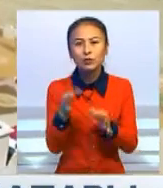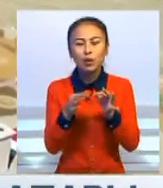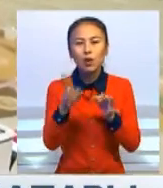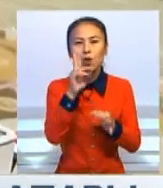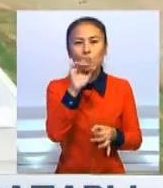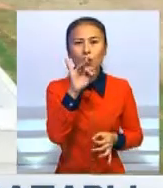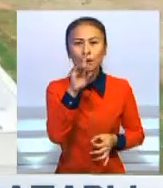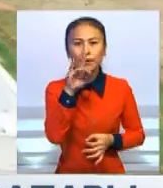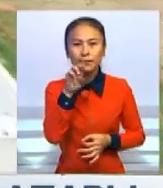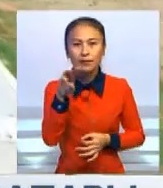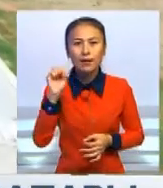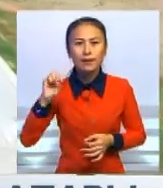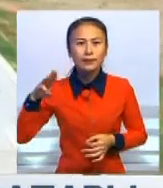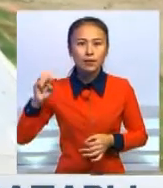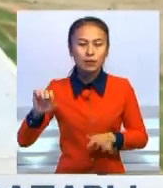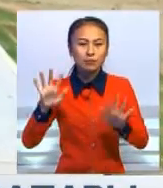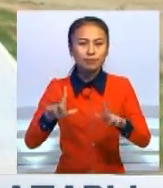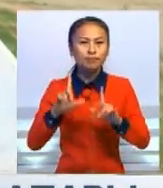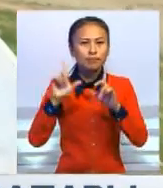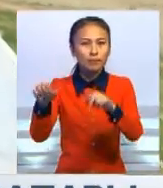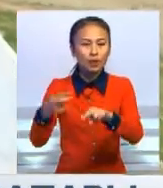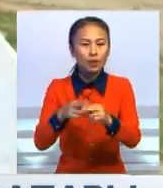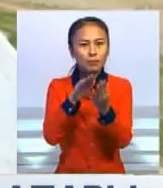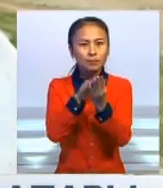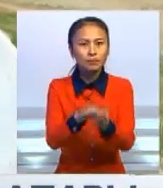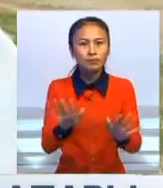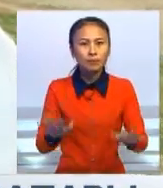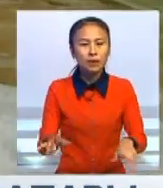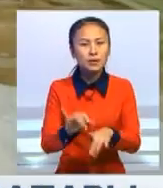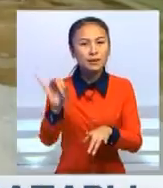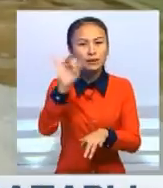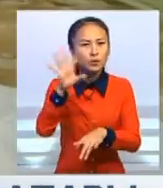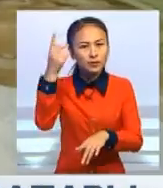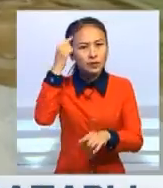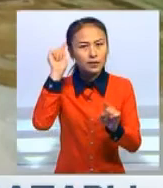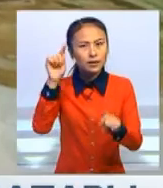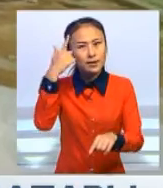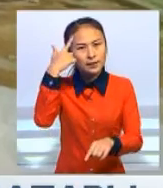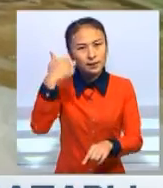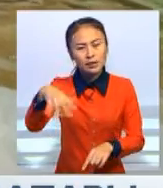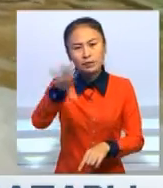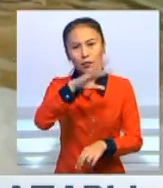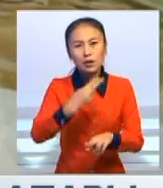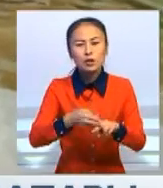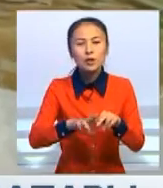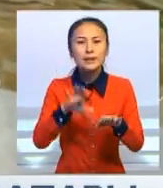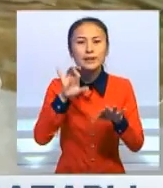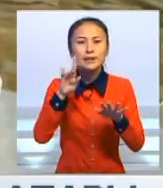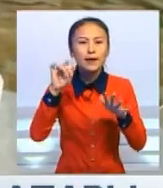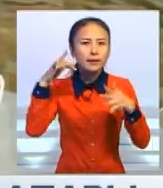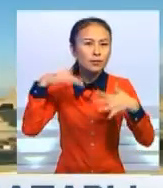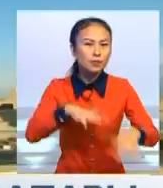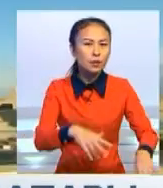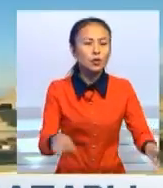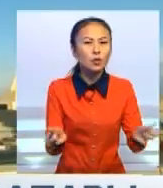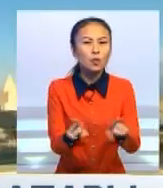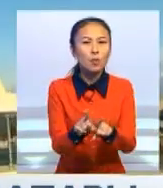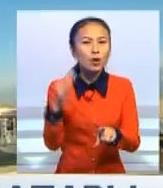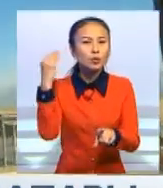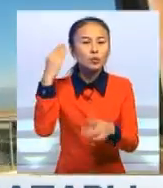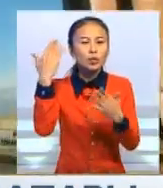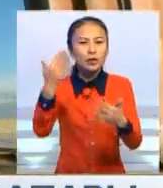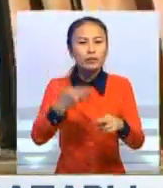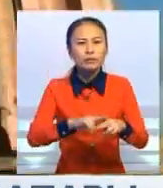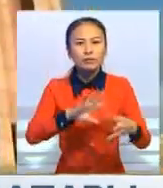Қорқыт-ата мемориалдық кешеніне табан тіреді. Бұл тарихи орын екенін бірден айтып өткім келеді. Сырдария өзенінің бойында түркі дүниесінің